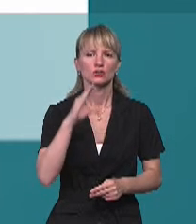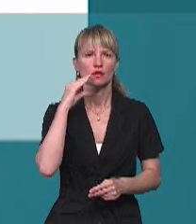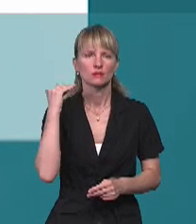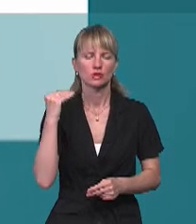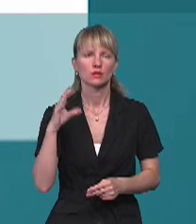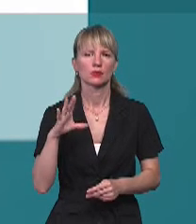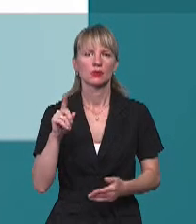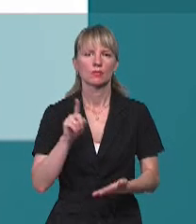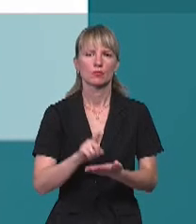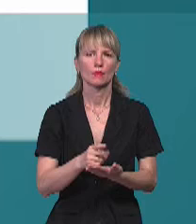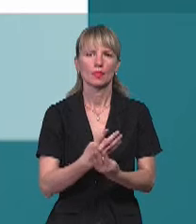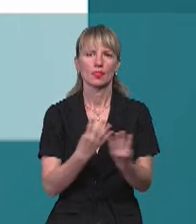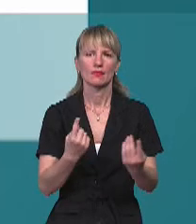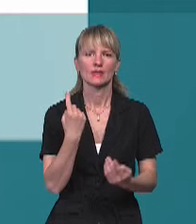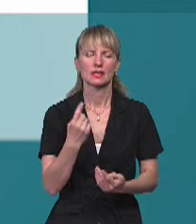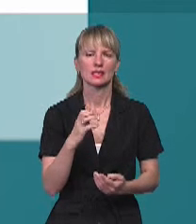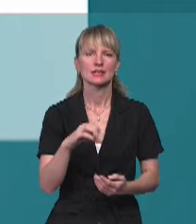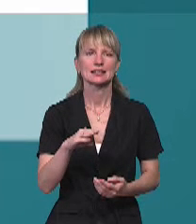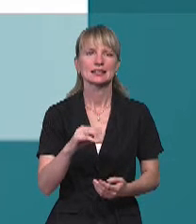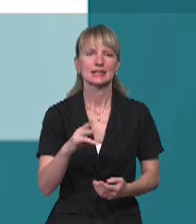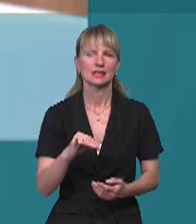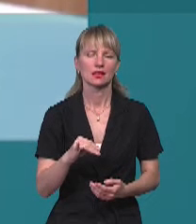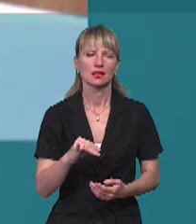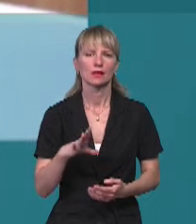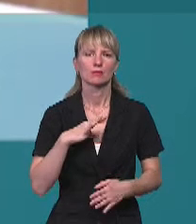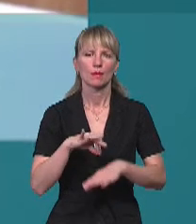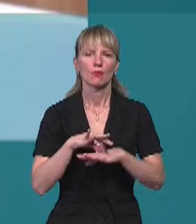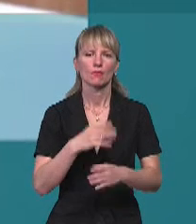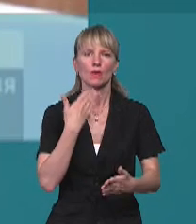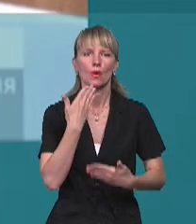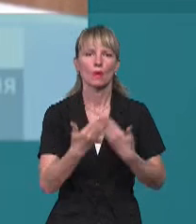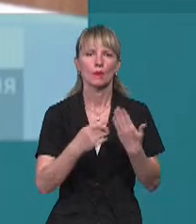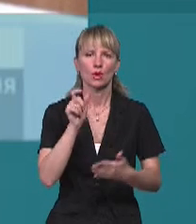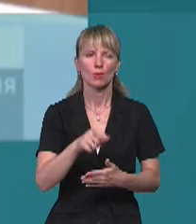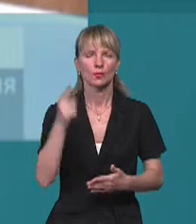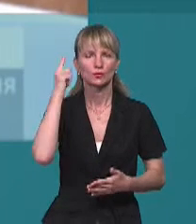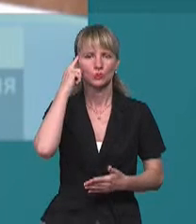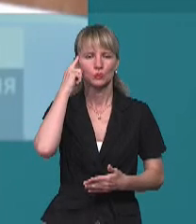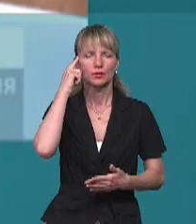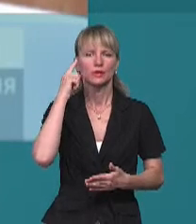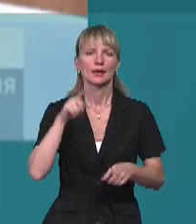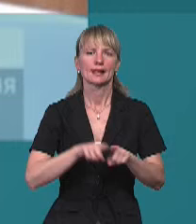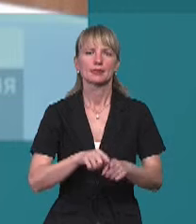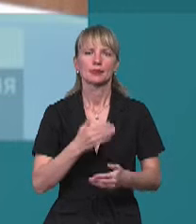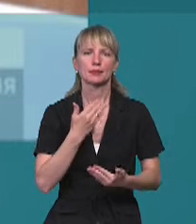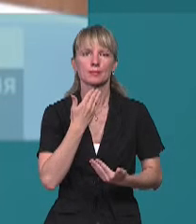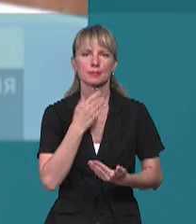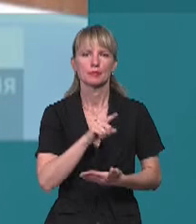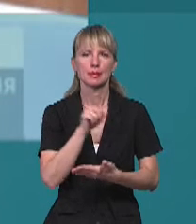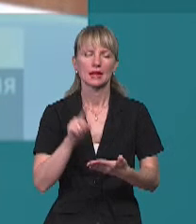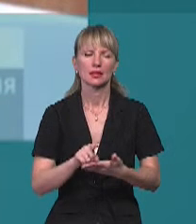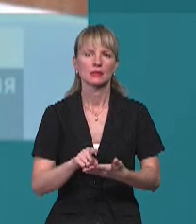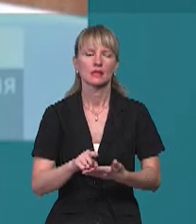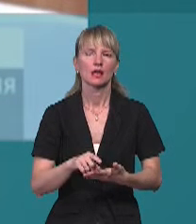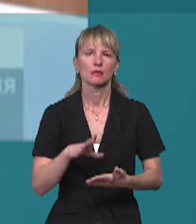встановлення огорожі в єдиному стилі. Було проведено опитування громадської думки. Це питання обговорювалося, в тому числі на